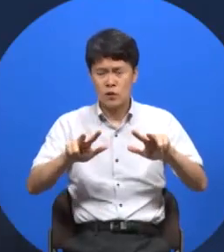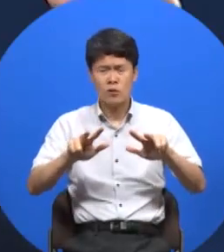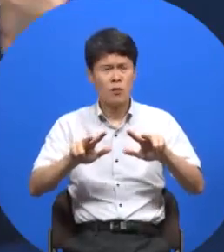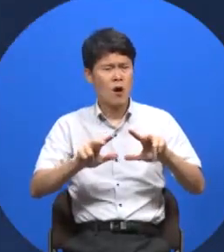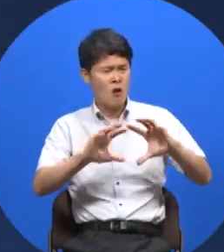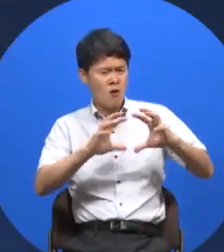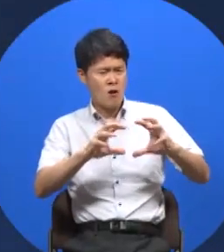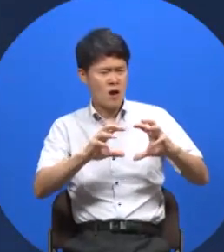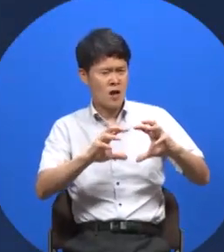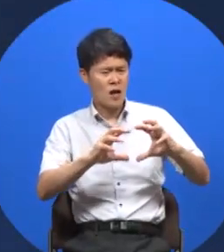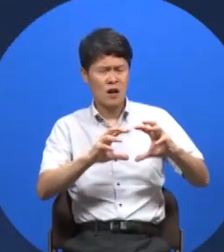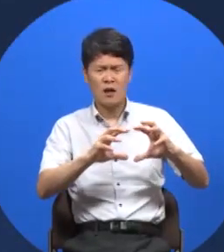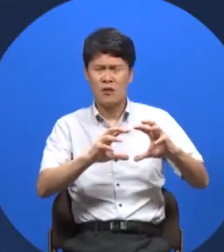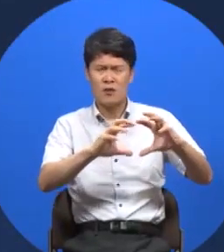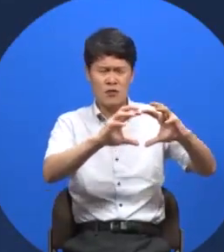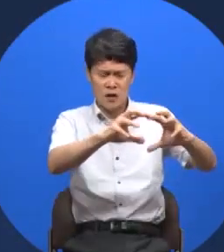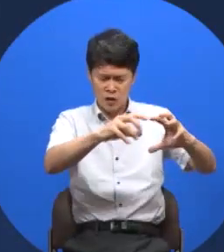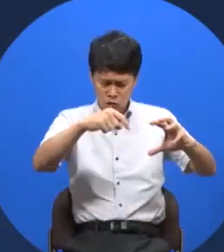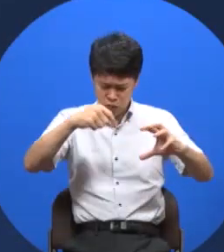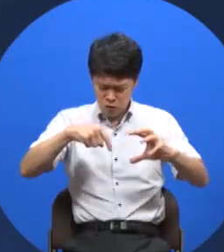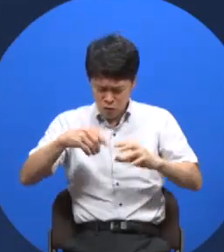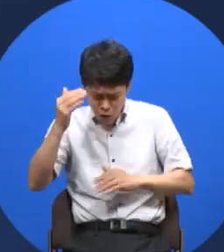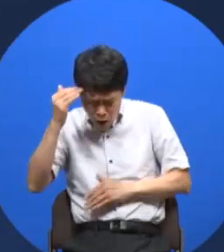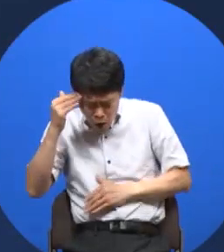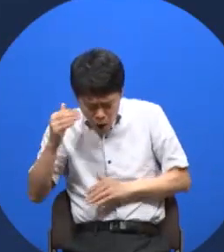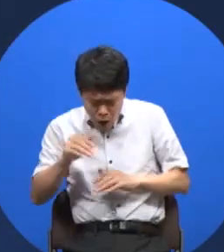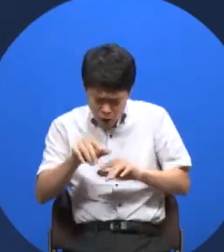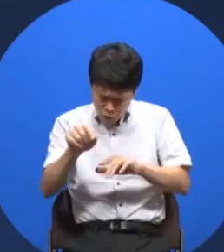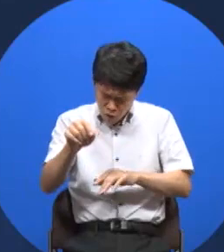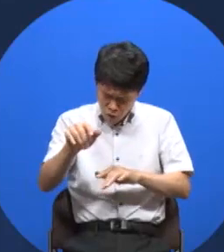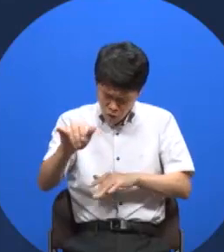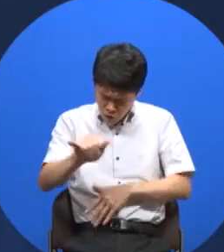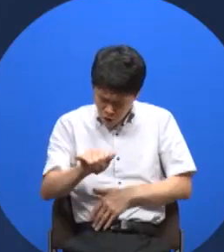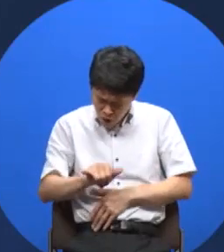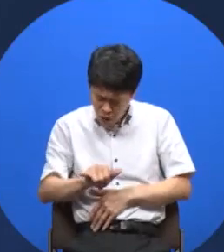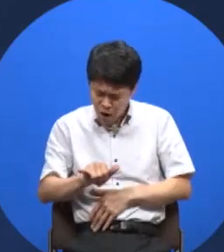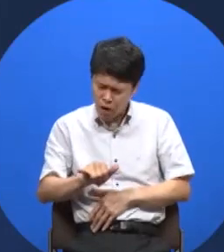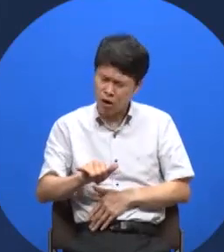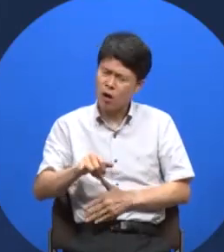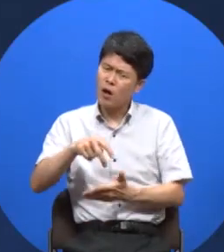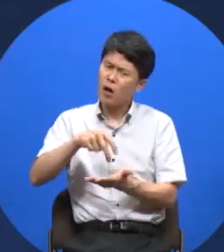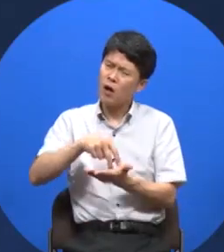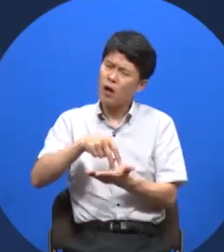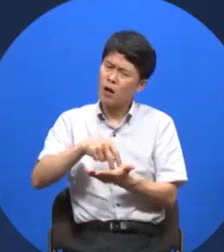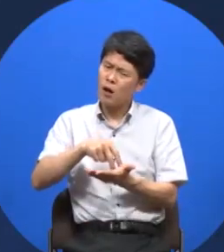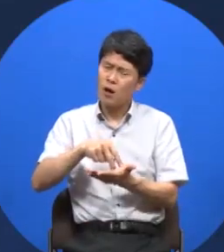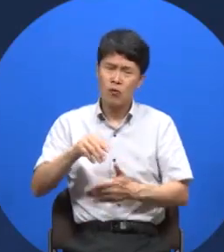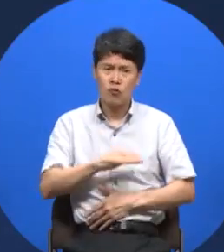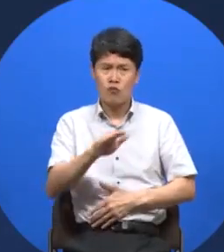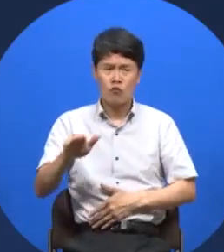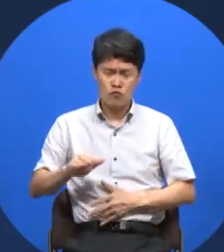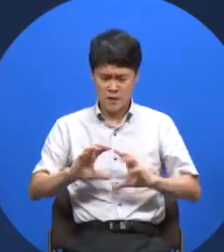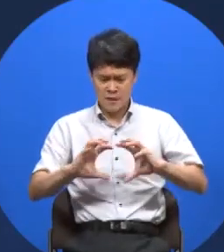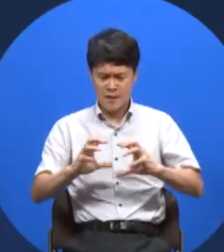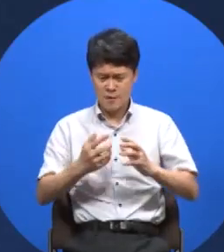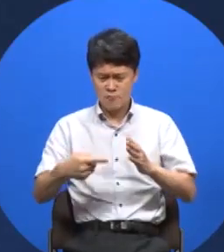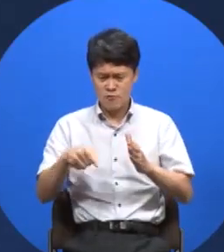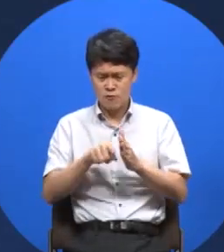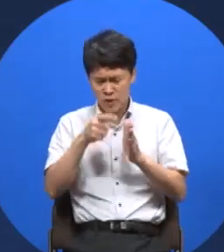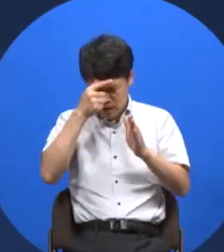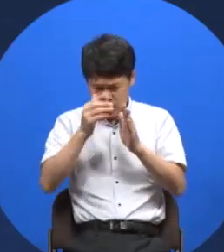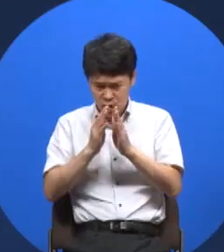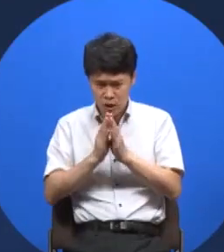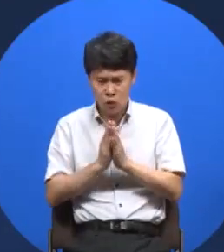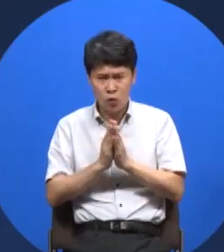강대국의 틈새에서 요동치고 있는 한반도의 현실, 우리의 조국을 위한 기도, 거기다 조국